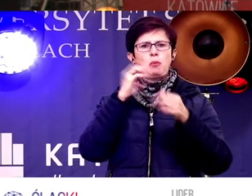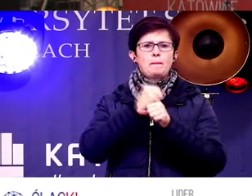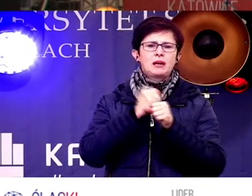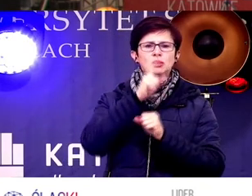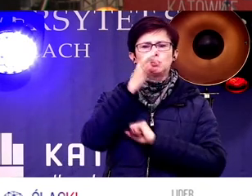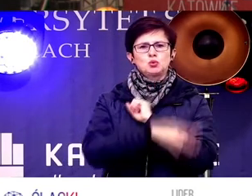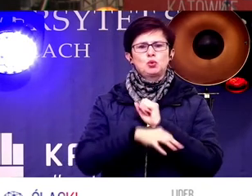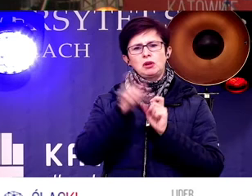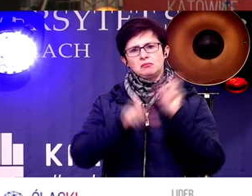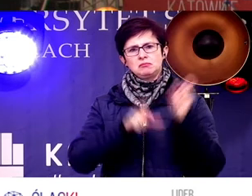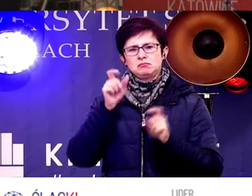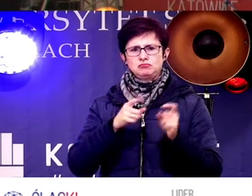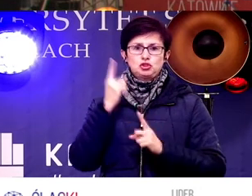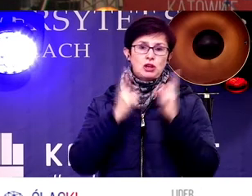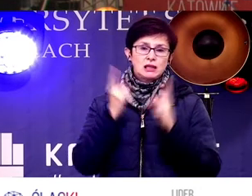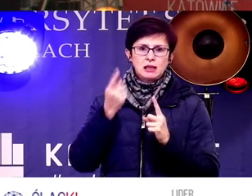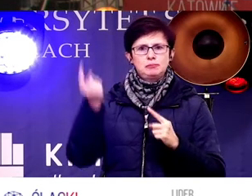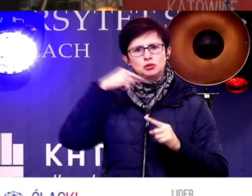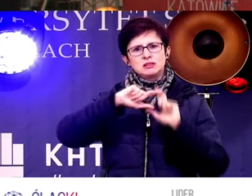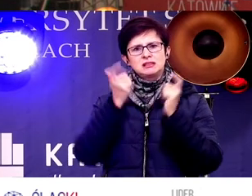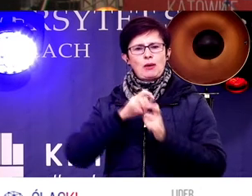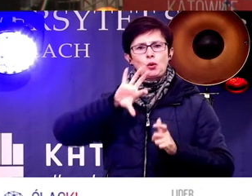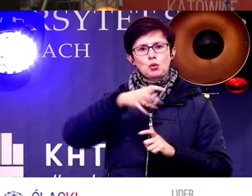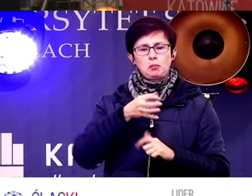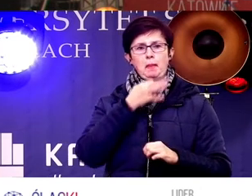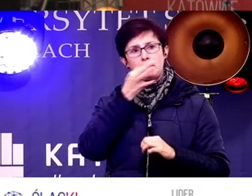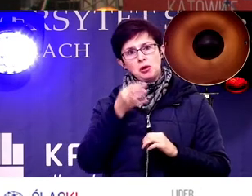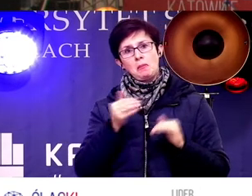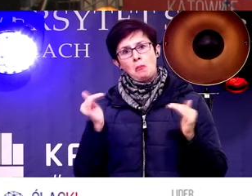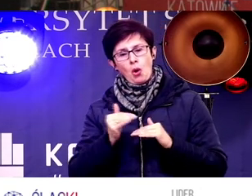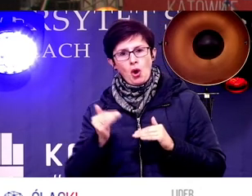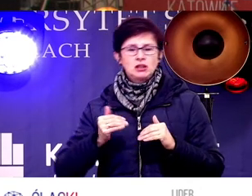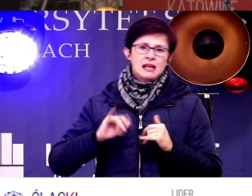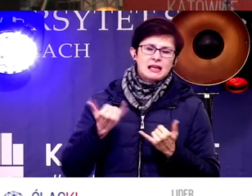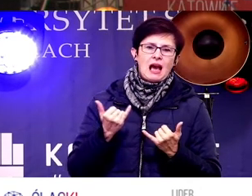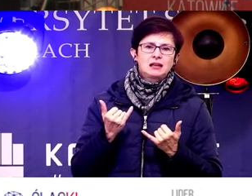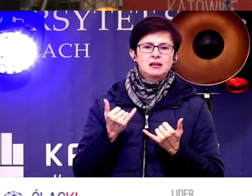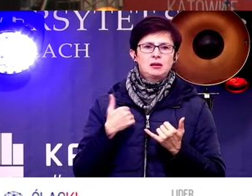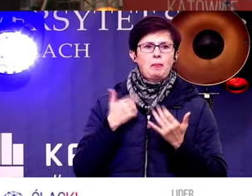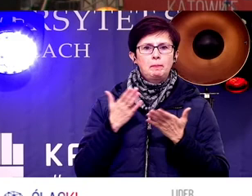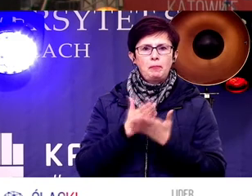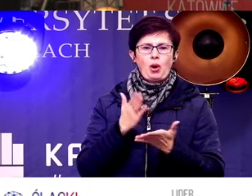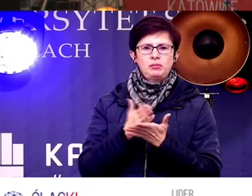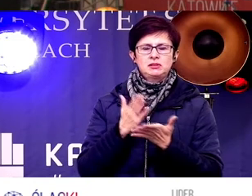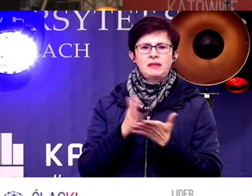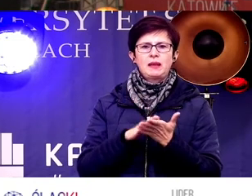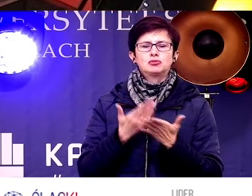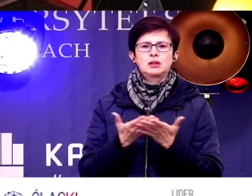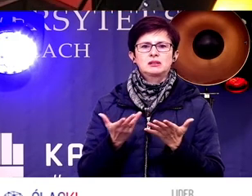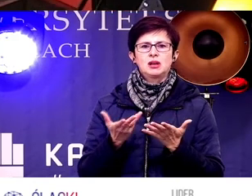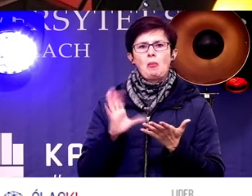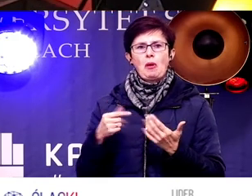czasu do czasu jakby pojawiają się całe grupy, które pytają, czy być może jakby można by było pomóc, zasugerować, prawda?